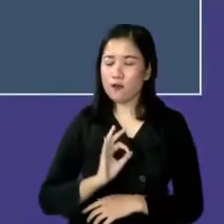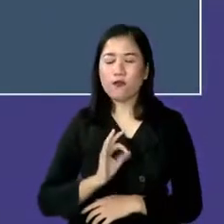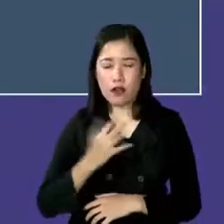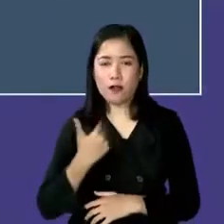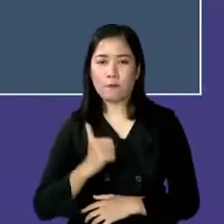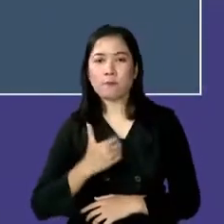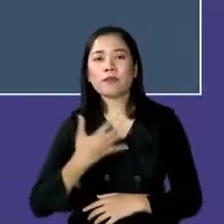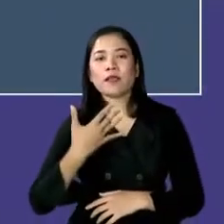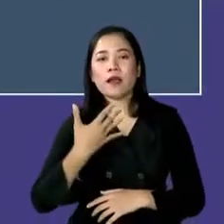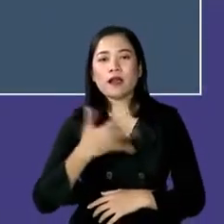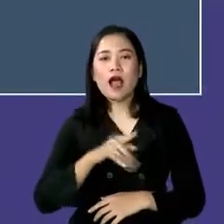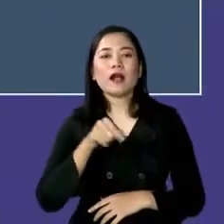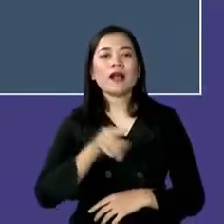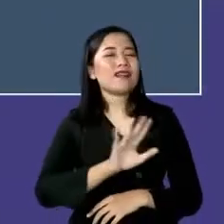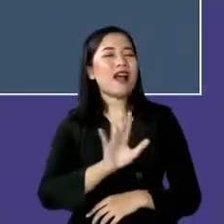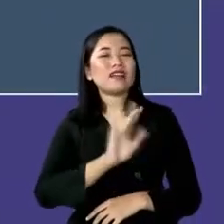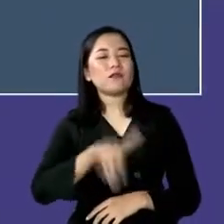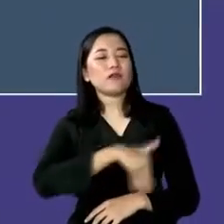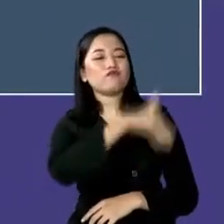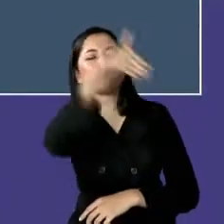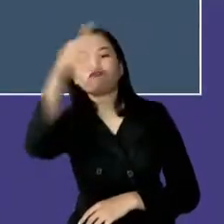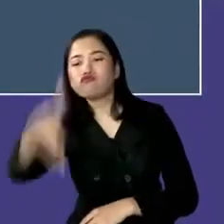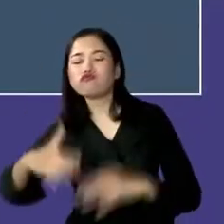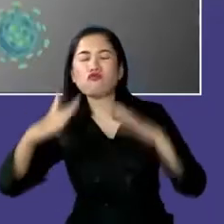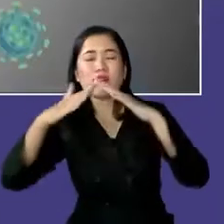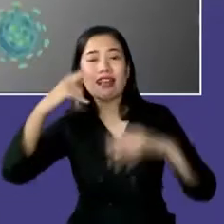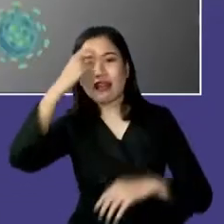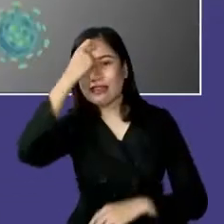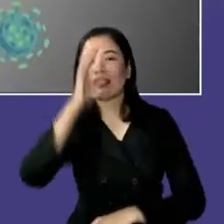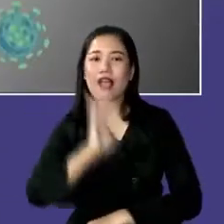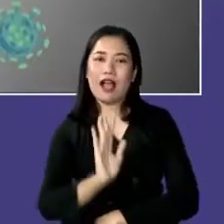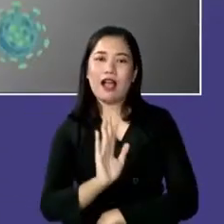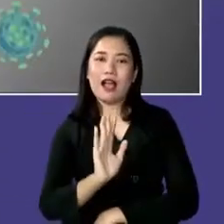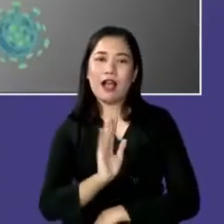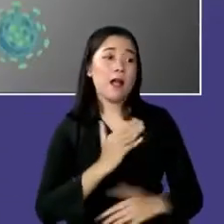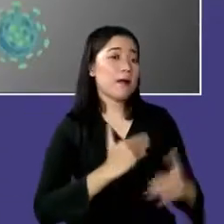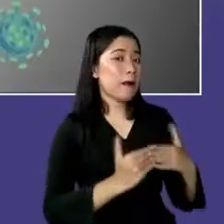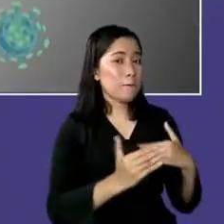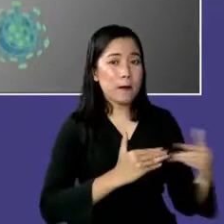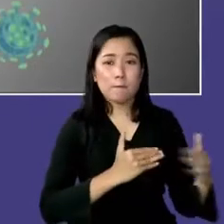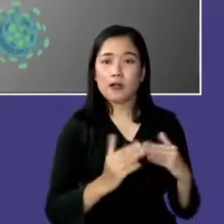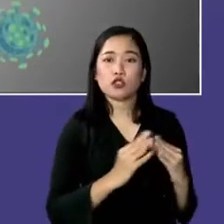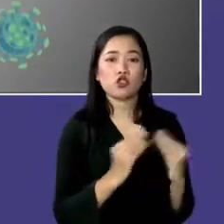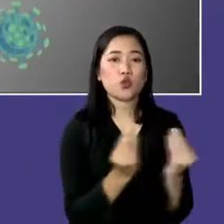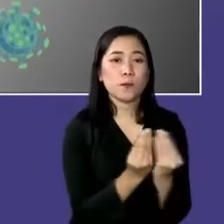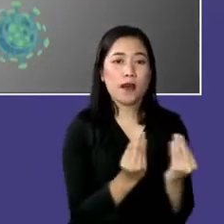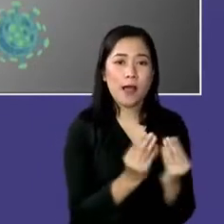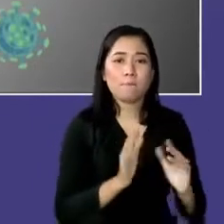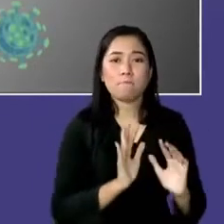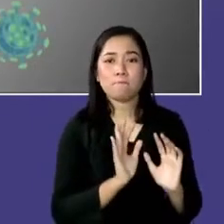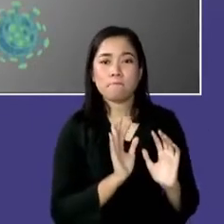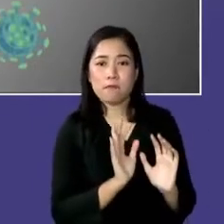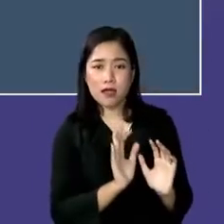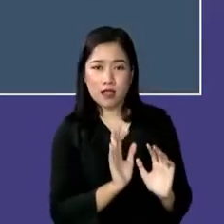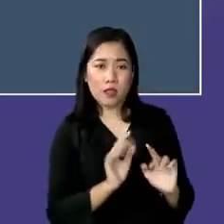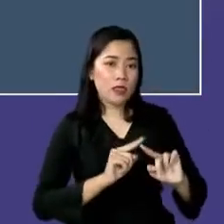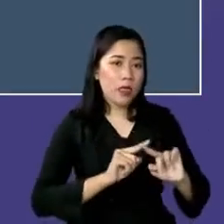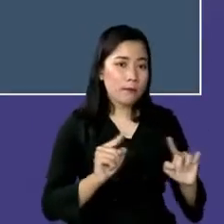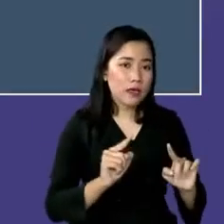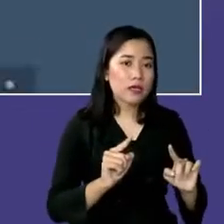tidak sampai harus ke rumah sakit gitu Jadi tidak apa-apa jumlah kasus kita itu banyak tetapi